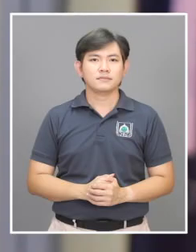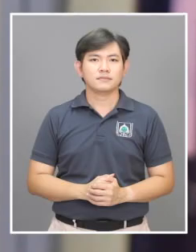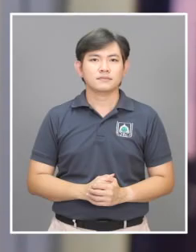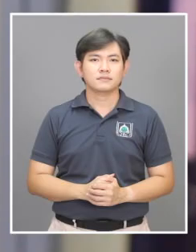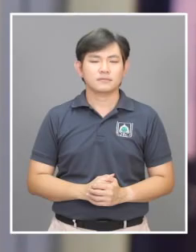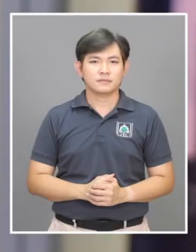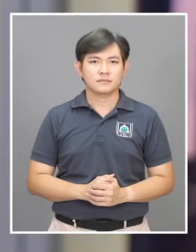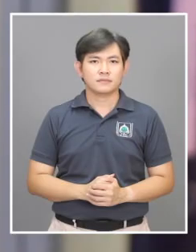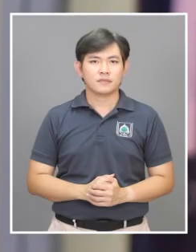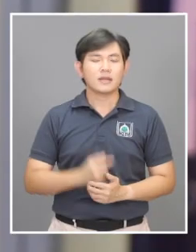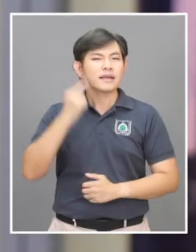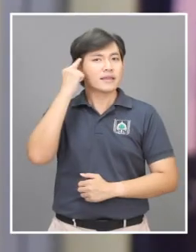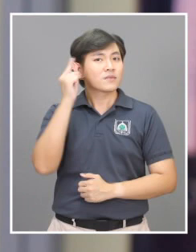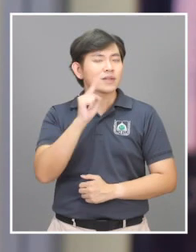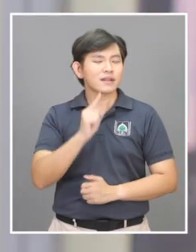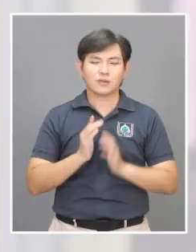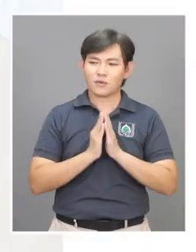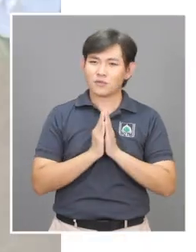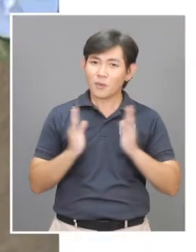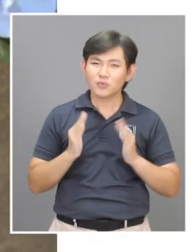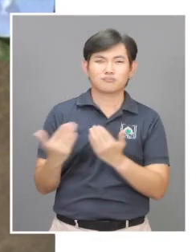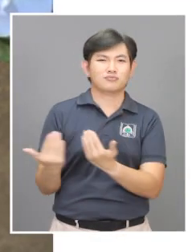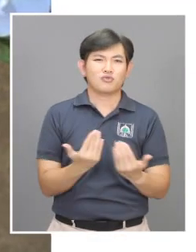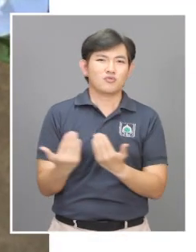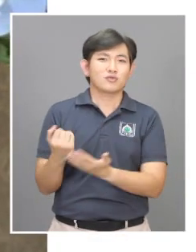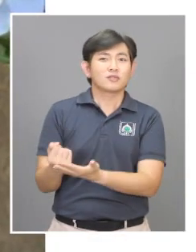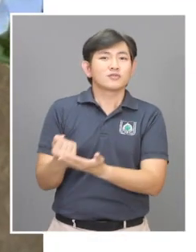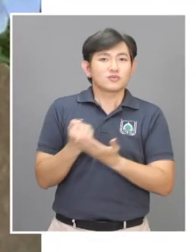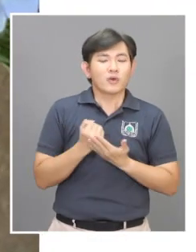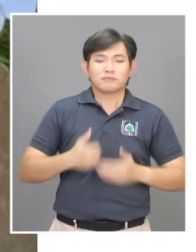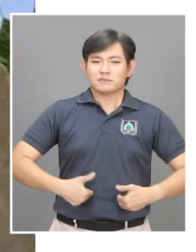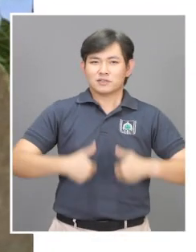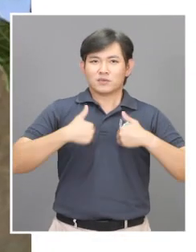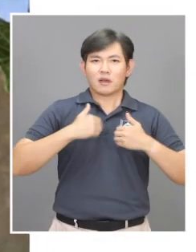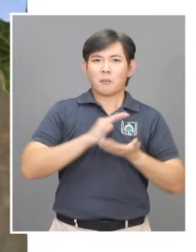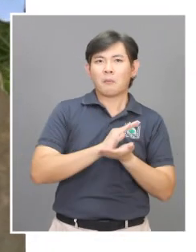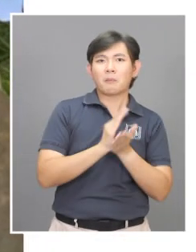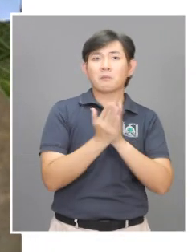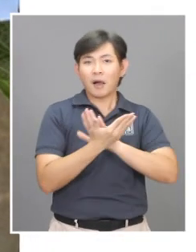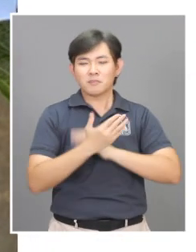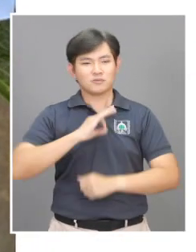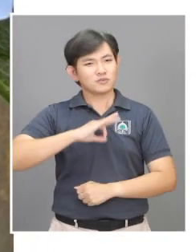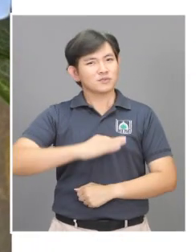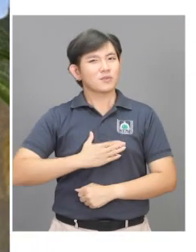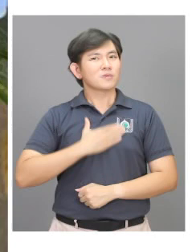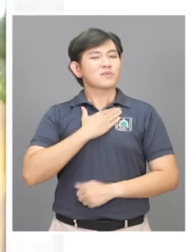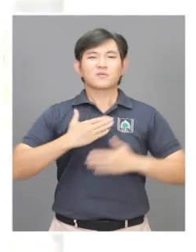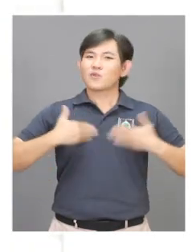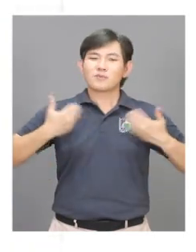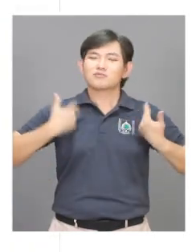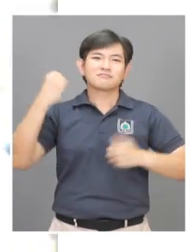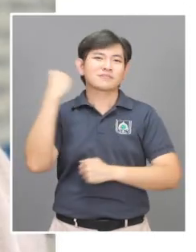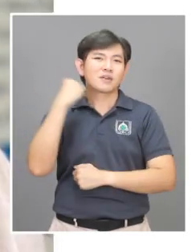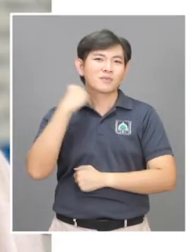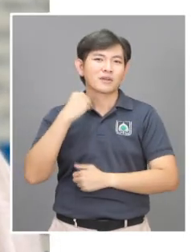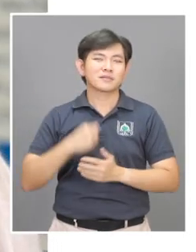ตรงนี้เนี่ยก็เลยคิดว่าอยากจะขอบคุณน้องนายนะครับเข้ามาช่วยนะครับเปลี่ยนชีวิตเราเพราะนั้นเนี่ยเรารู้สึกภาคภูมิใจมีความสุขทุกครั้งนะครับแร